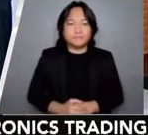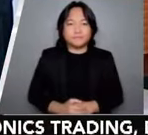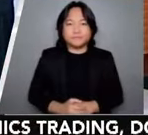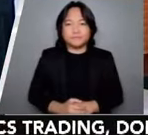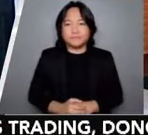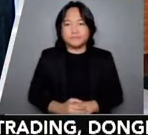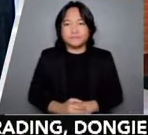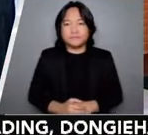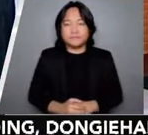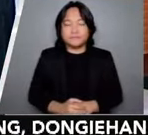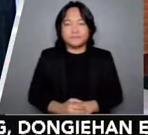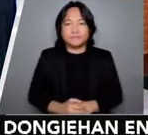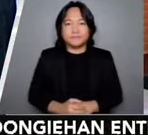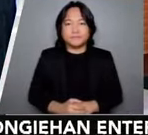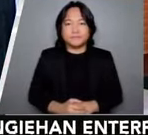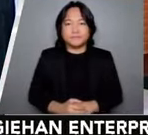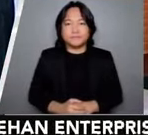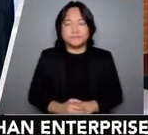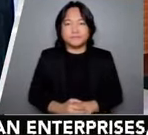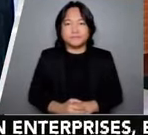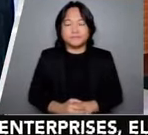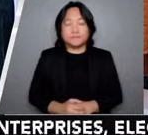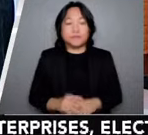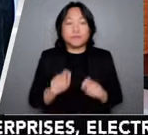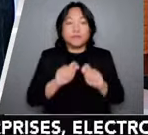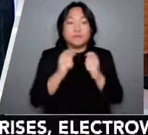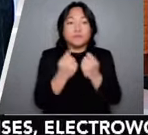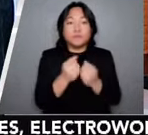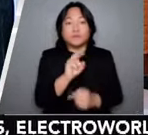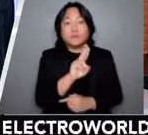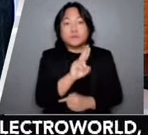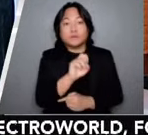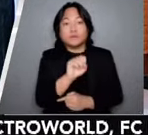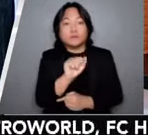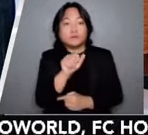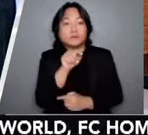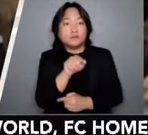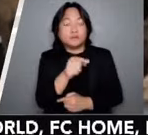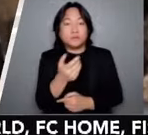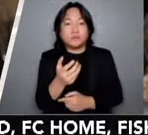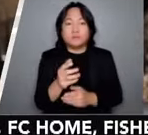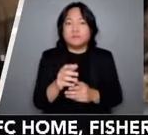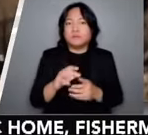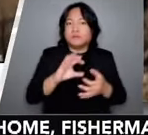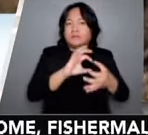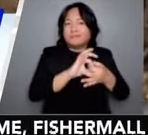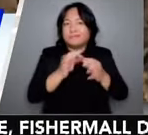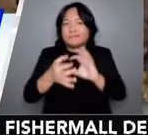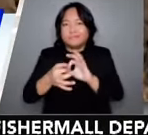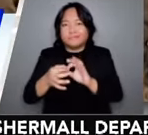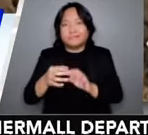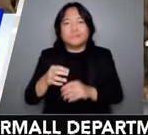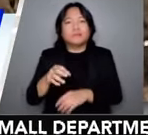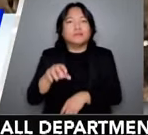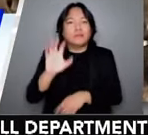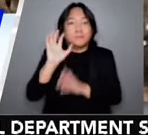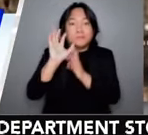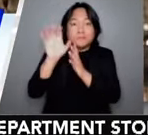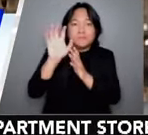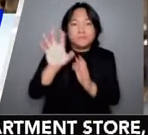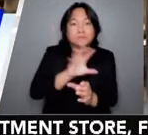Ito po, star-studded din ang Team USA Basketball sa 2024 Paris Olympics. Kasama po sa koponan